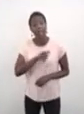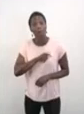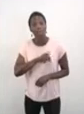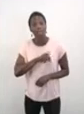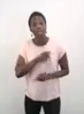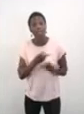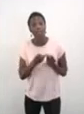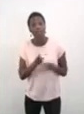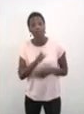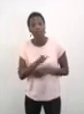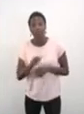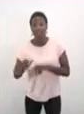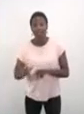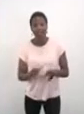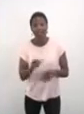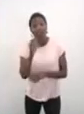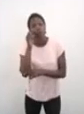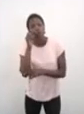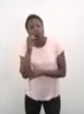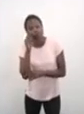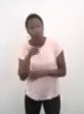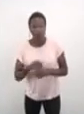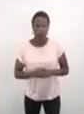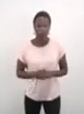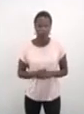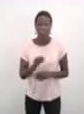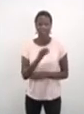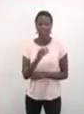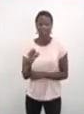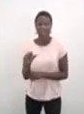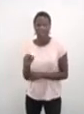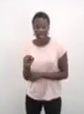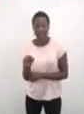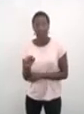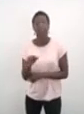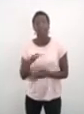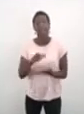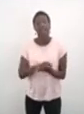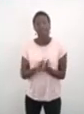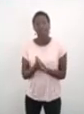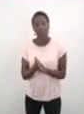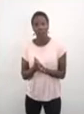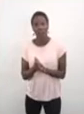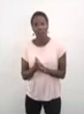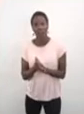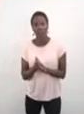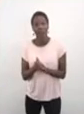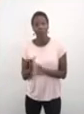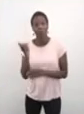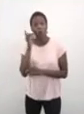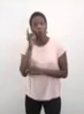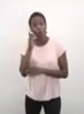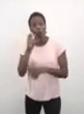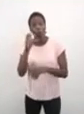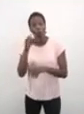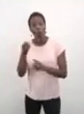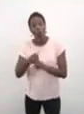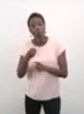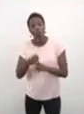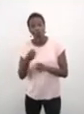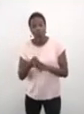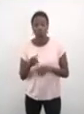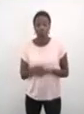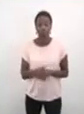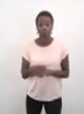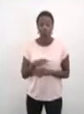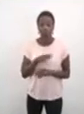le CCAS, les associations de lutte contre la dictologie. Il y a eu un GPO qui a été mené pour mener des répressions sur les